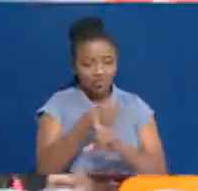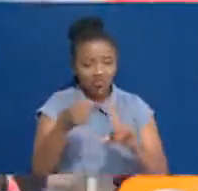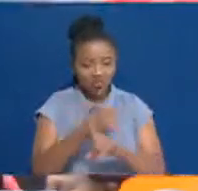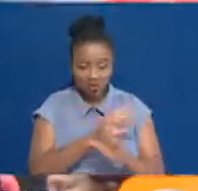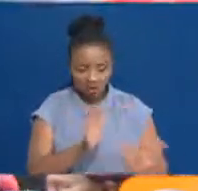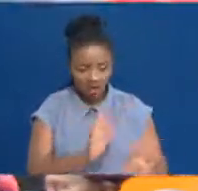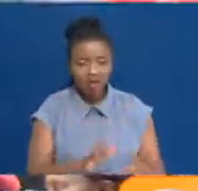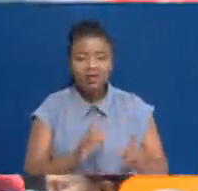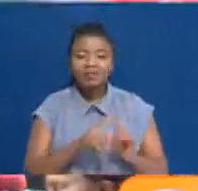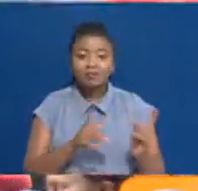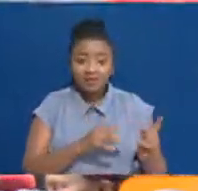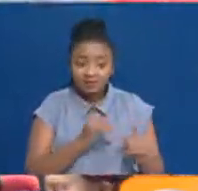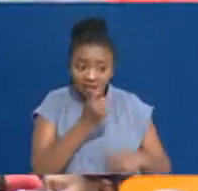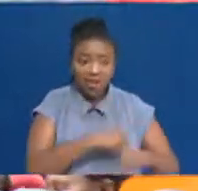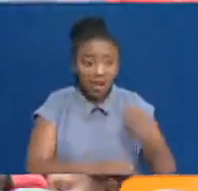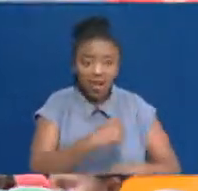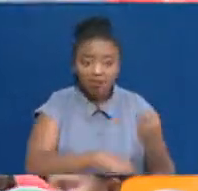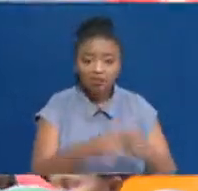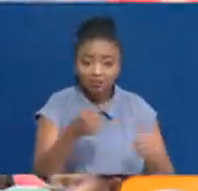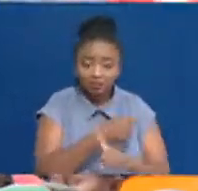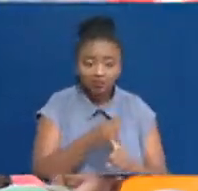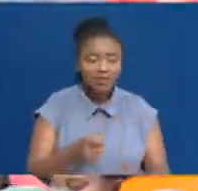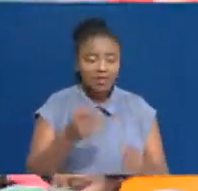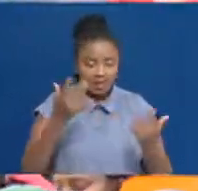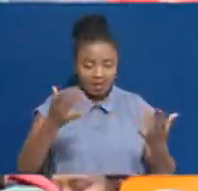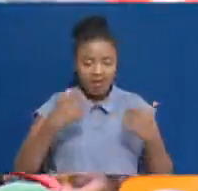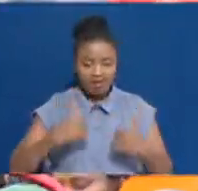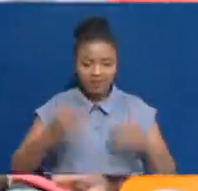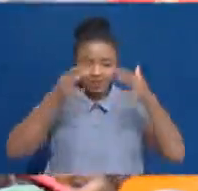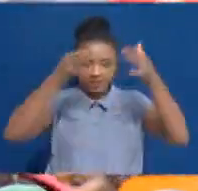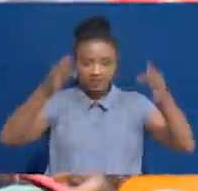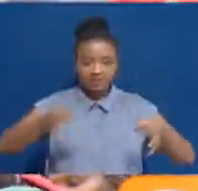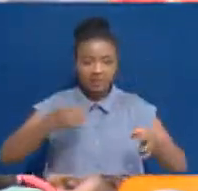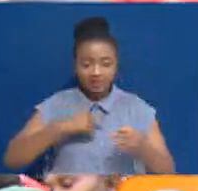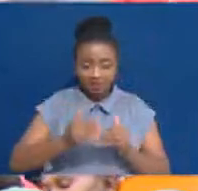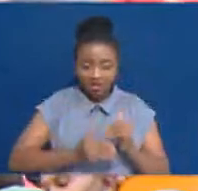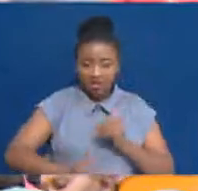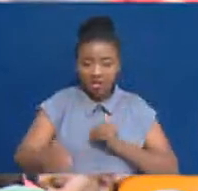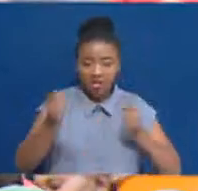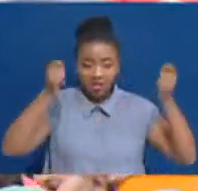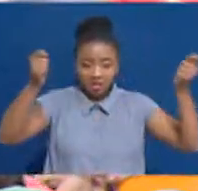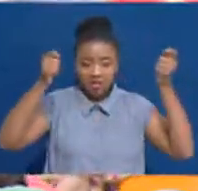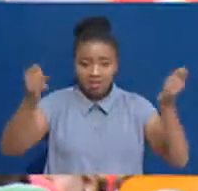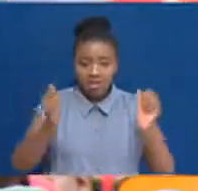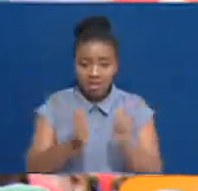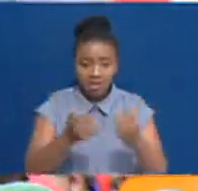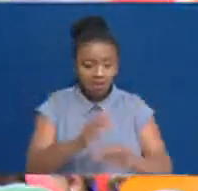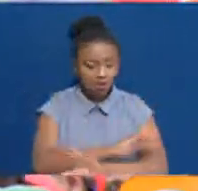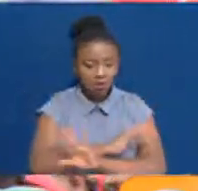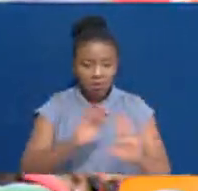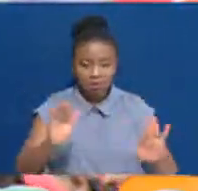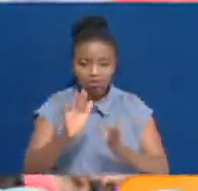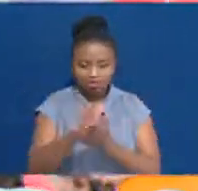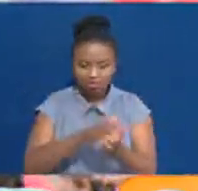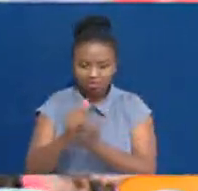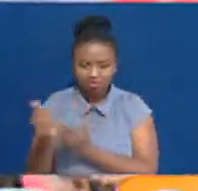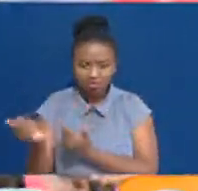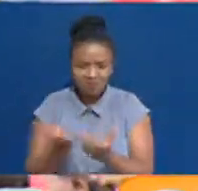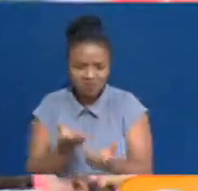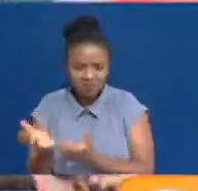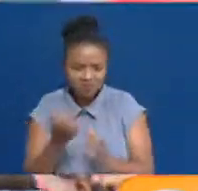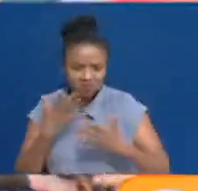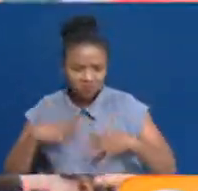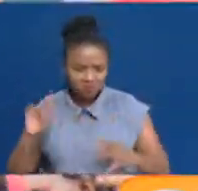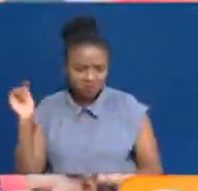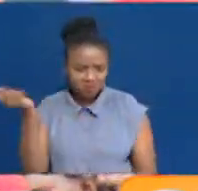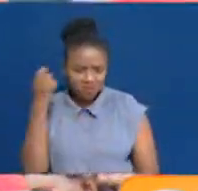nimewaambia hakuna tena maandamano itafanyika Kenya ati ya kuharibu maisha na kuharibu mali na kuharibu biashara ya watu wa